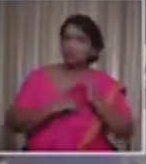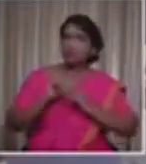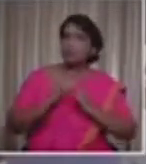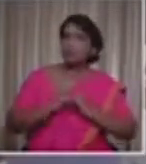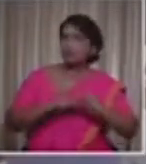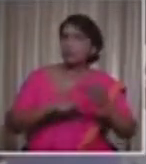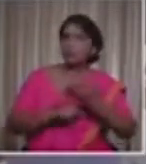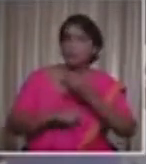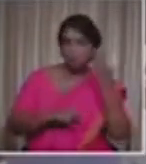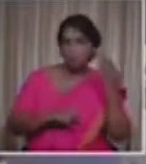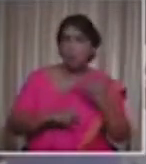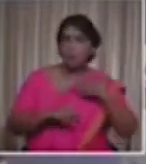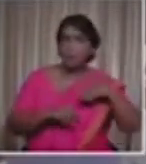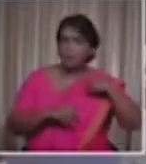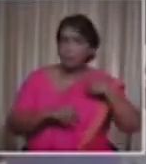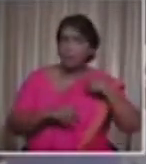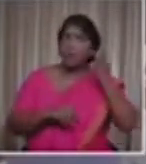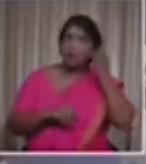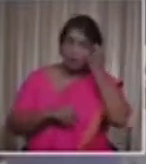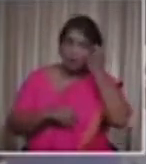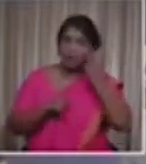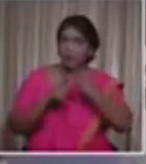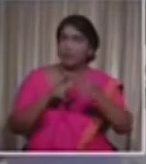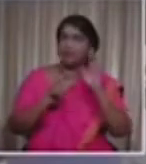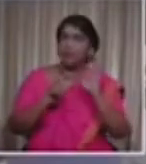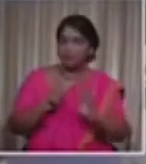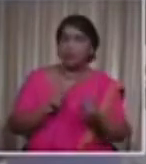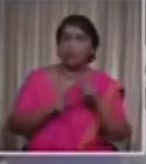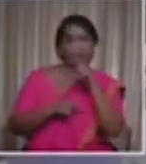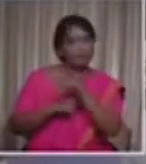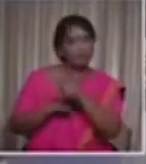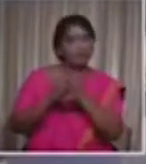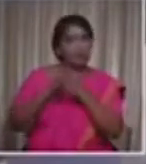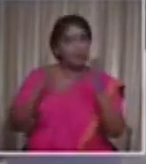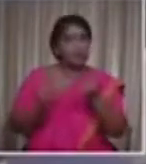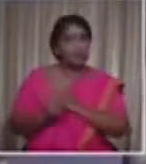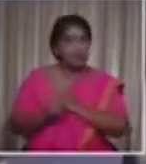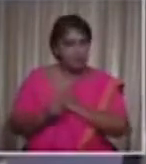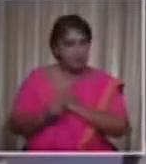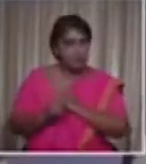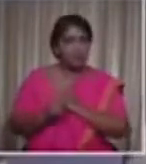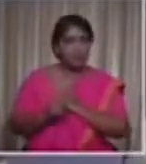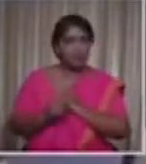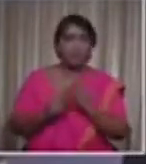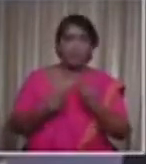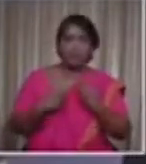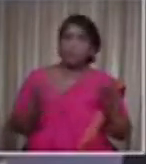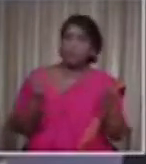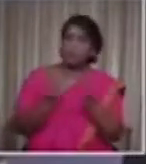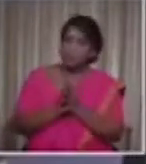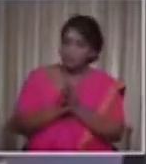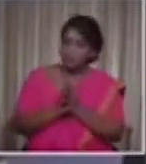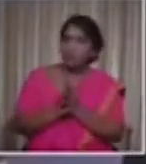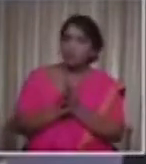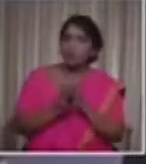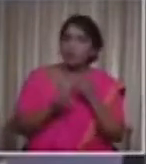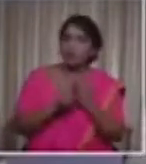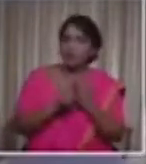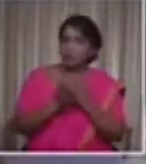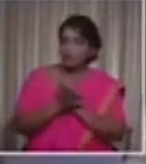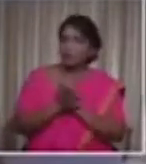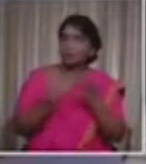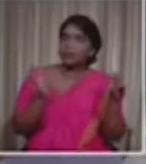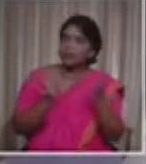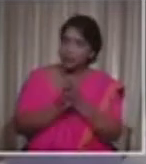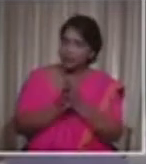කරන්න පුළුවන්. මේ මූලික යෝජනාවක් පමණයි. ඔබතුමාගෙත් මේකට විශාල කැමැත්තක් තියෙනවා. අපි වාඩි වෙලා මේ කබීර රජ ඇමති අපි ඔක්කොම